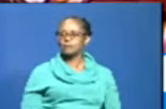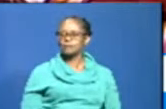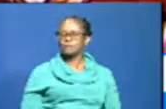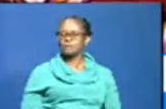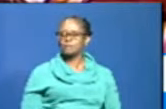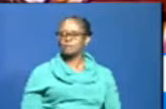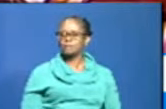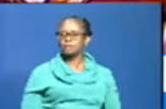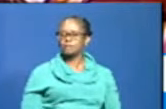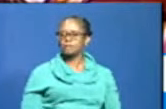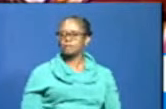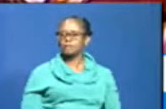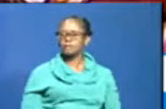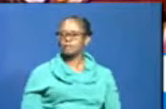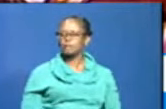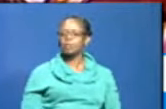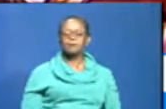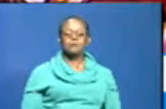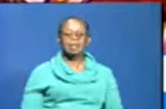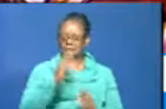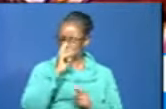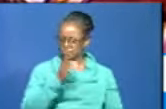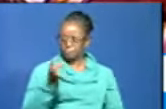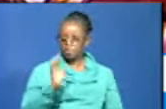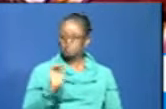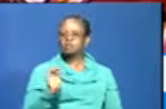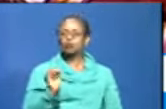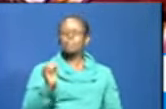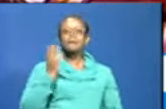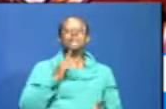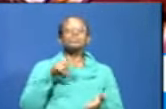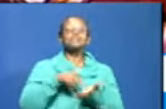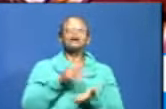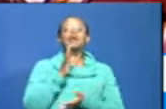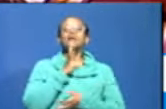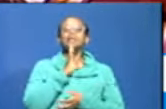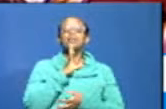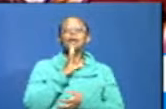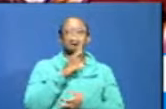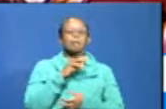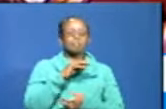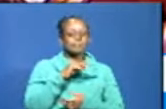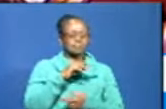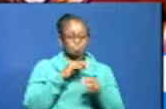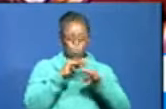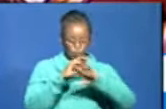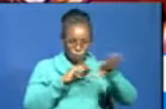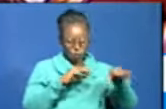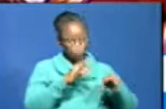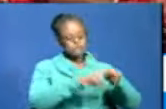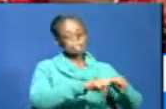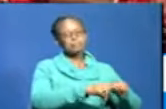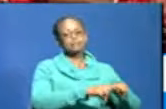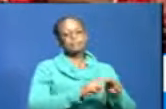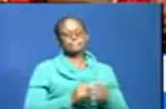si heshima hata kidogo. Kama mwingine anaongea mwingine akae. Kwa hivyo Bwana Spika, nilikuwa nasema tu ya